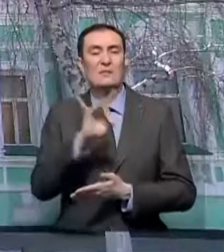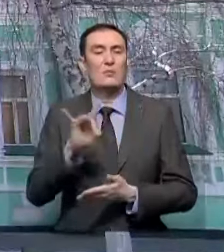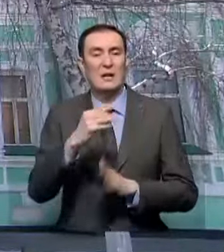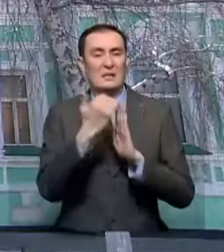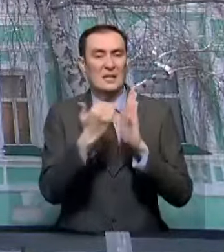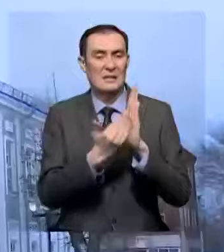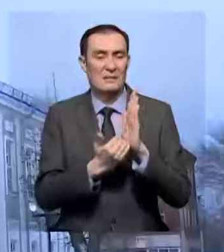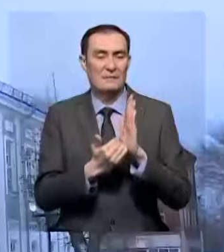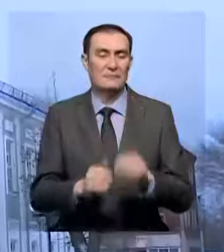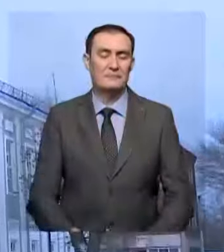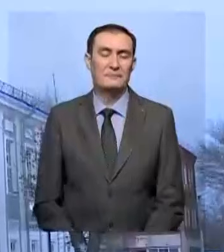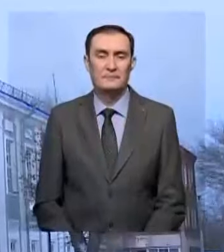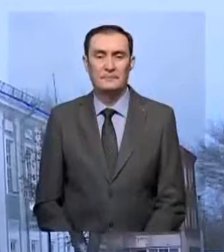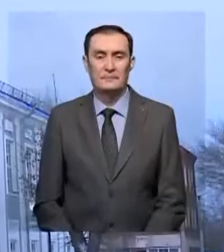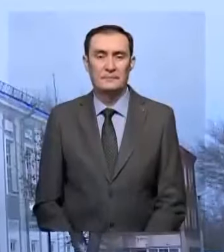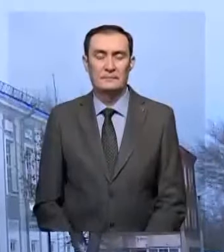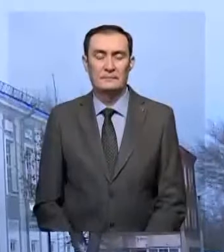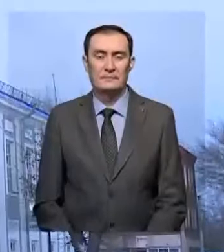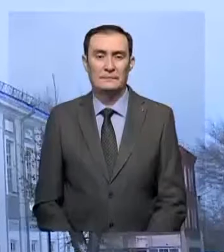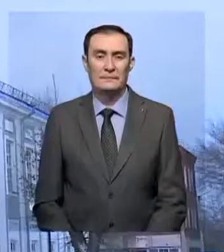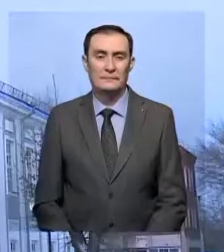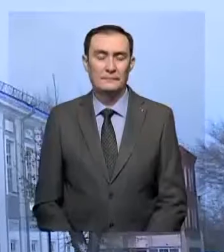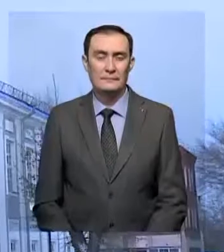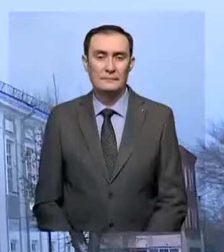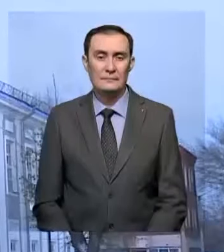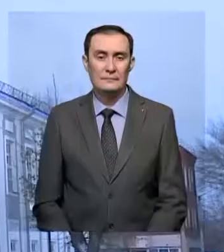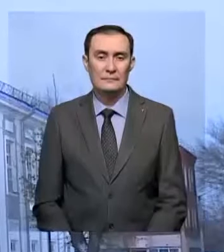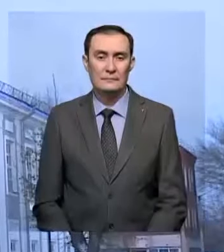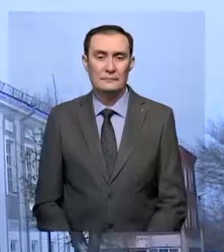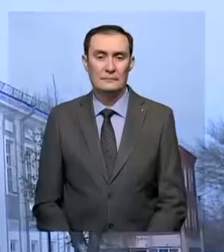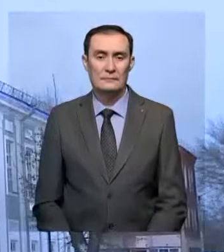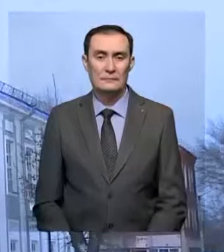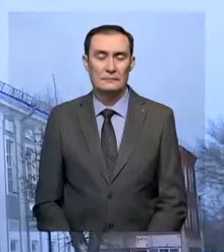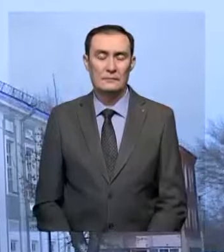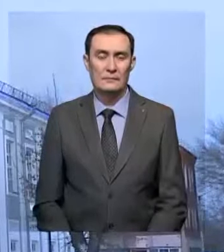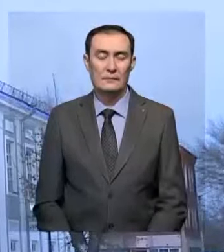республиканском реестре. Асим Утешева, Медет Мирханов, 24KZ, область Абай.